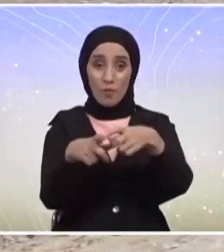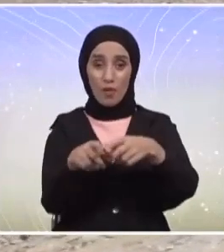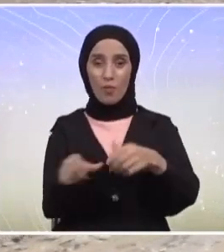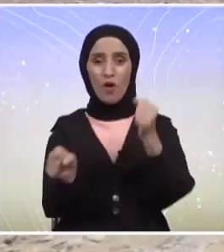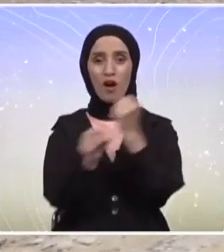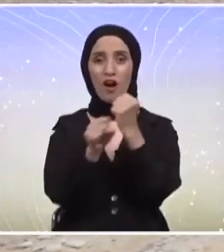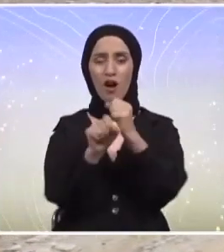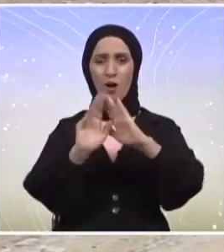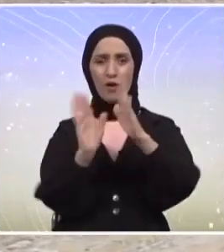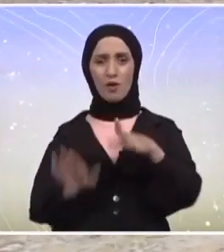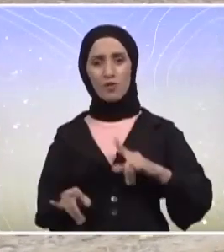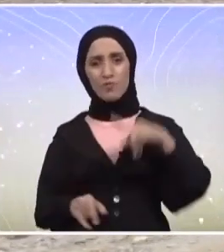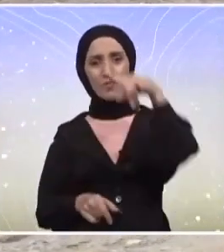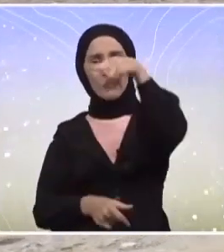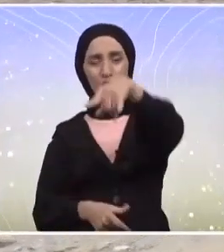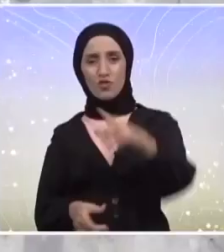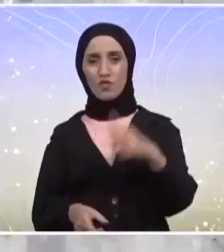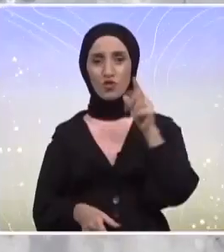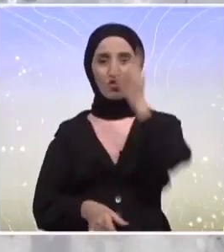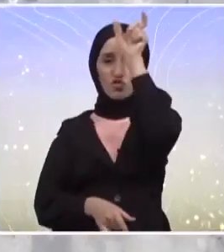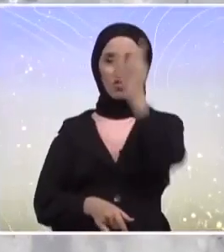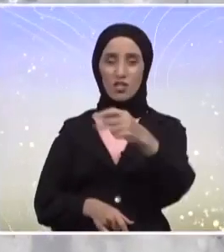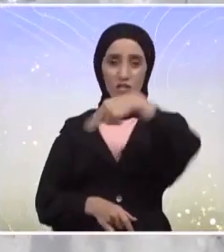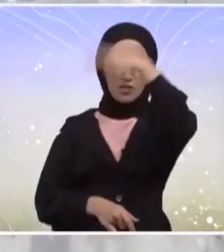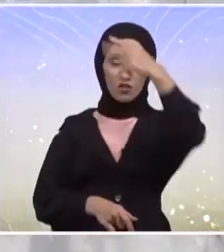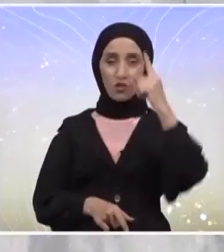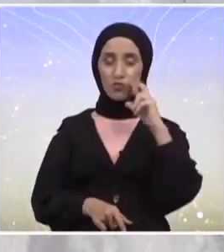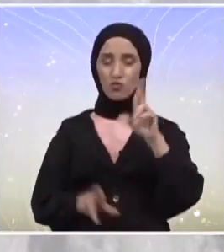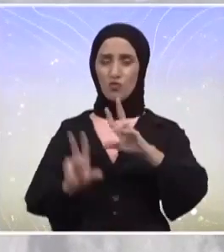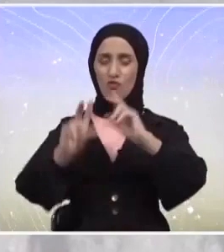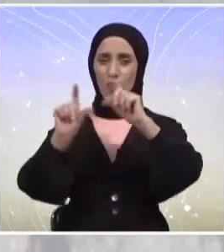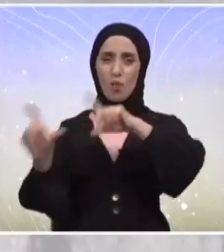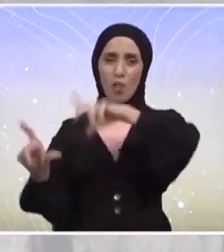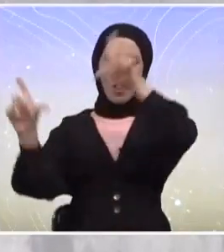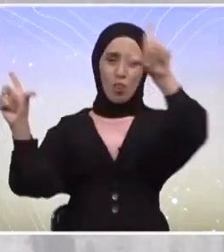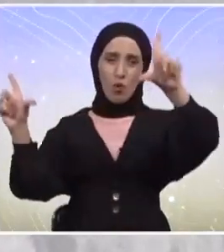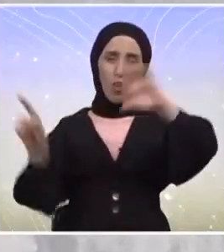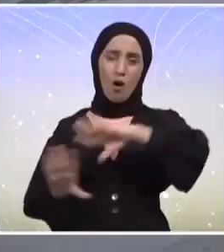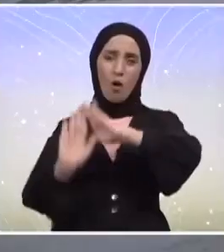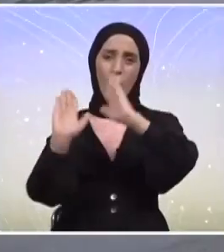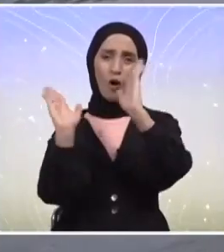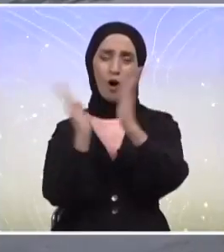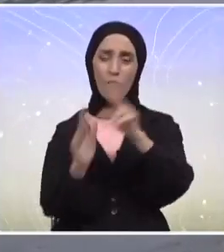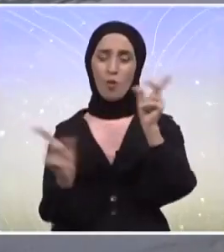الناس رسوماته ولوحاته في شبوة ولا يعرفون عنه الكثير.